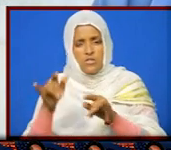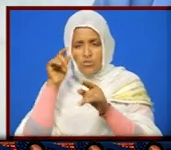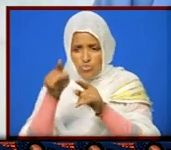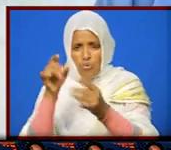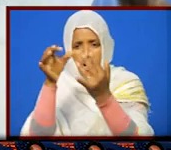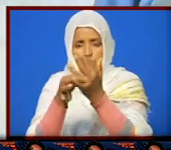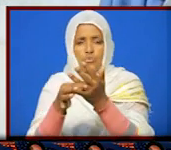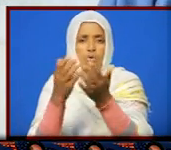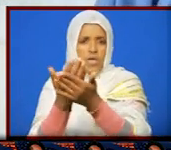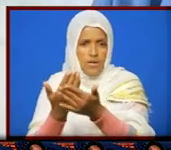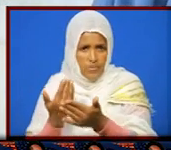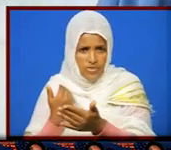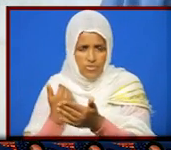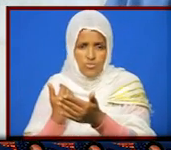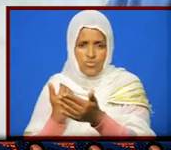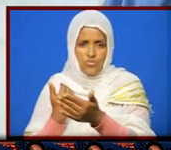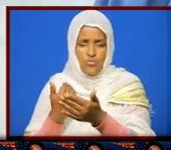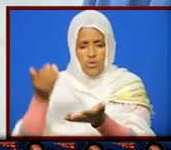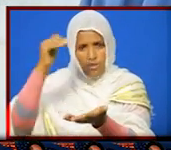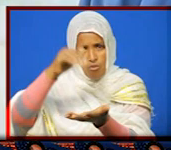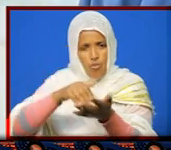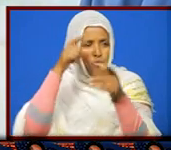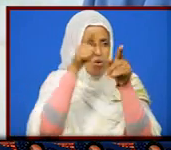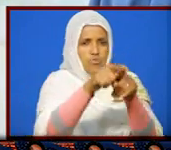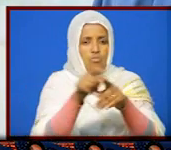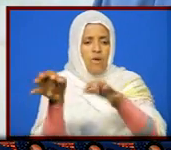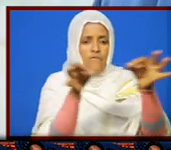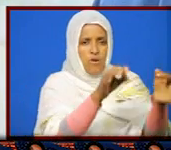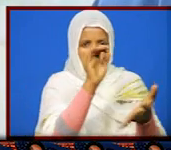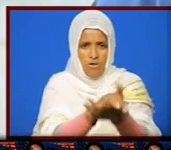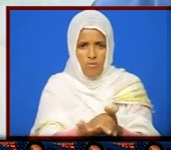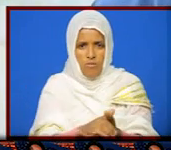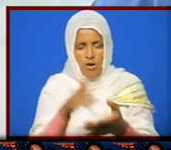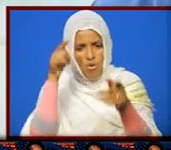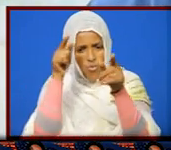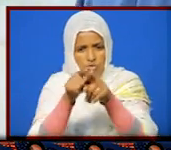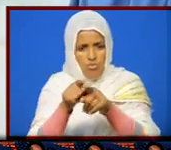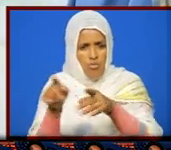ዘንድ የእሱ አግብቷት የነበረችውን ደግሞ